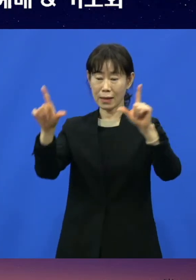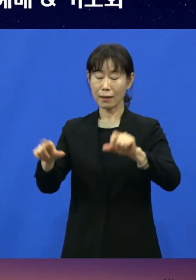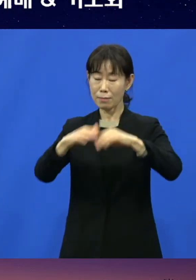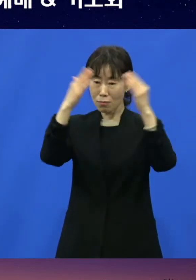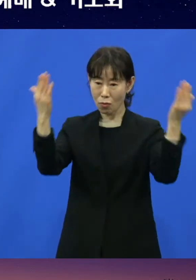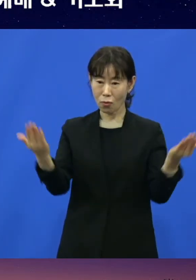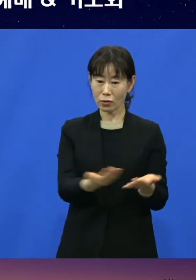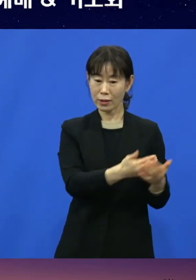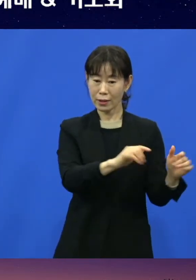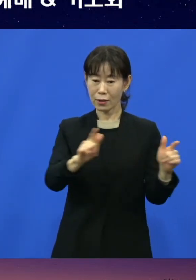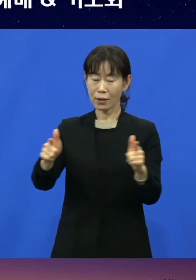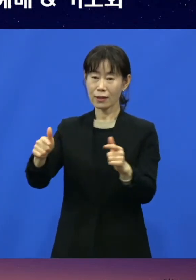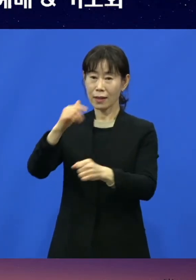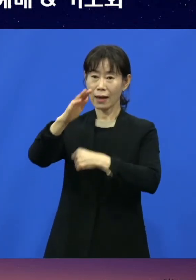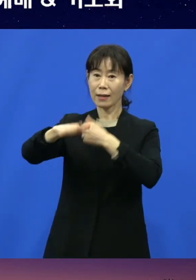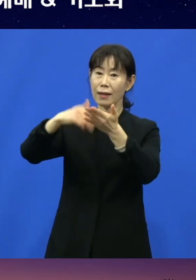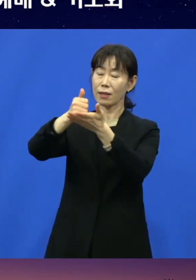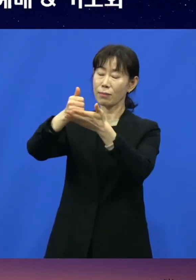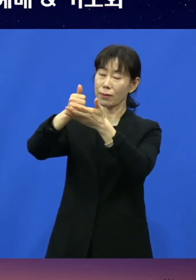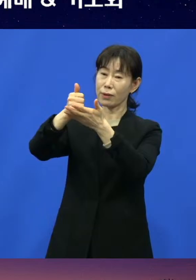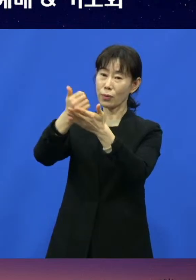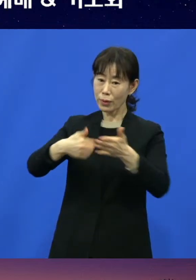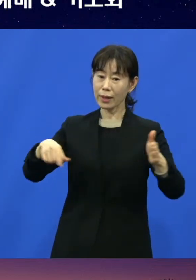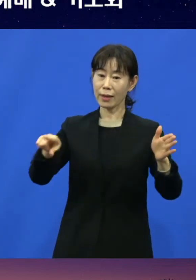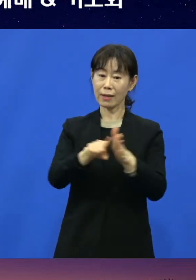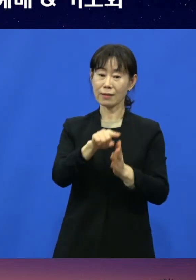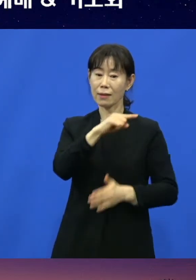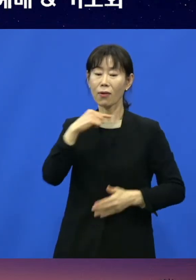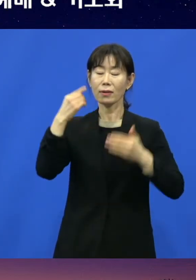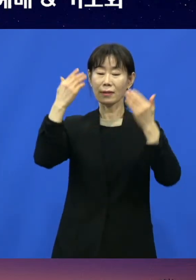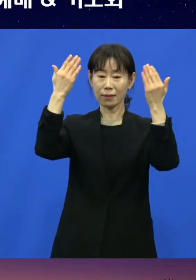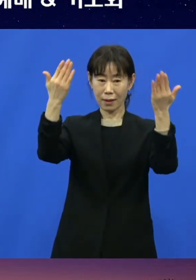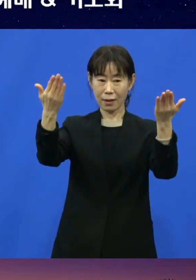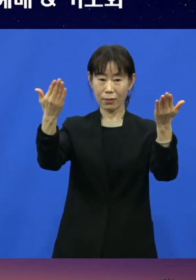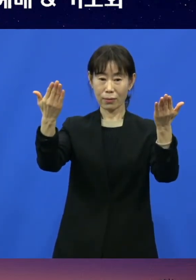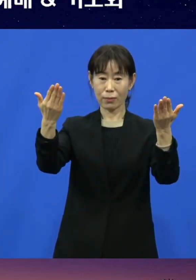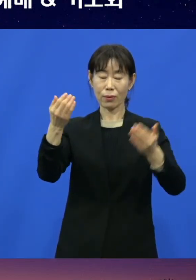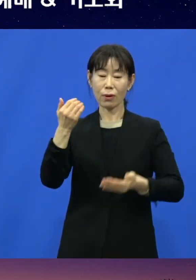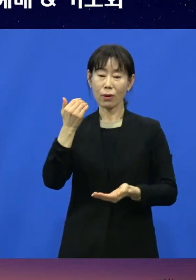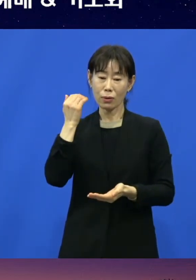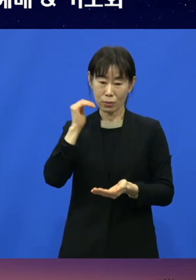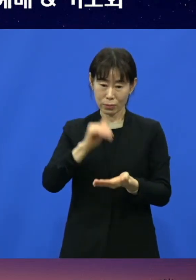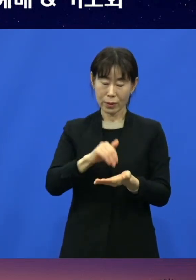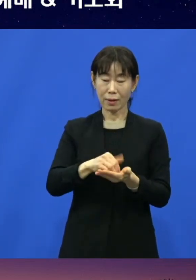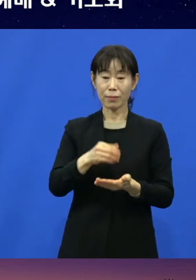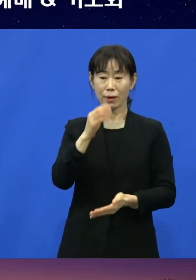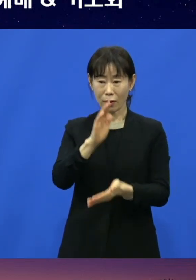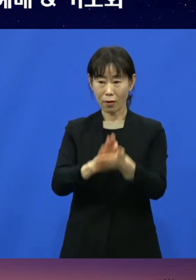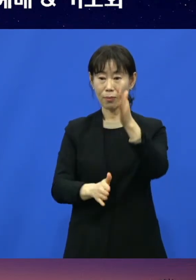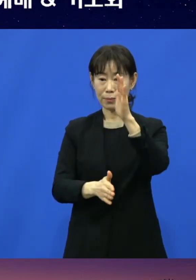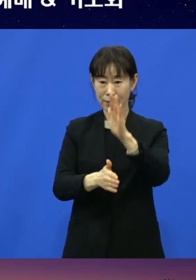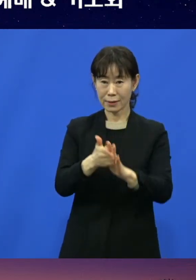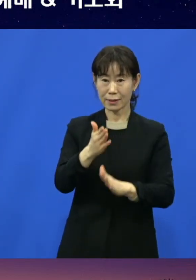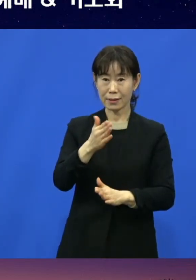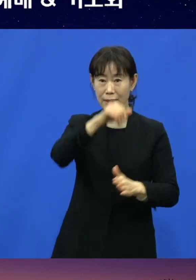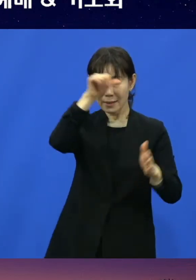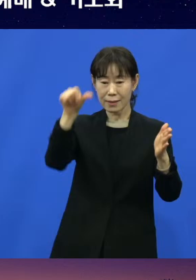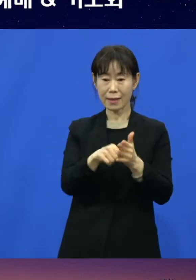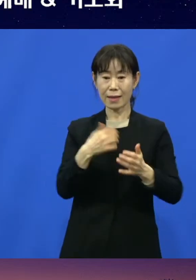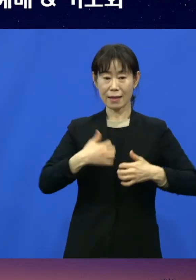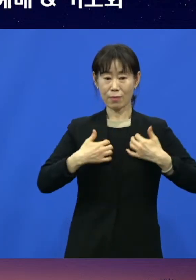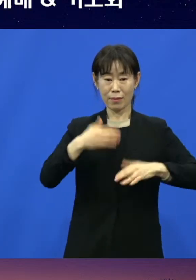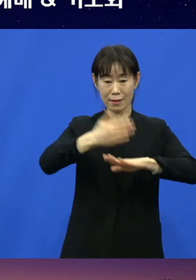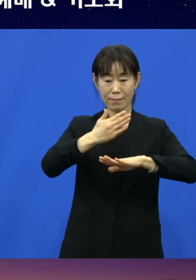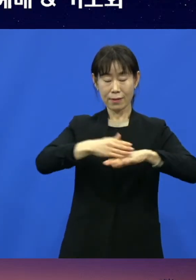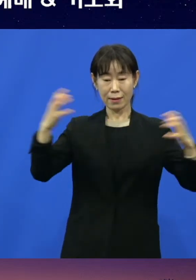그 기회를 위하여 올인 다 쏟아붓고도 후회함이 없는, 갈수록 더 우리 인생의 기쁨과